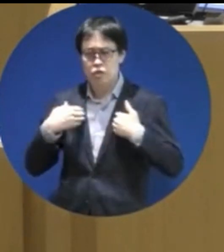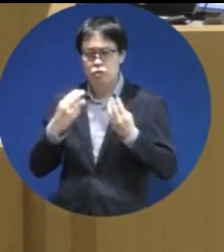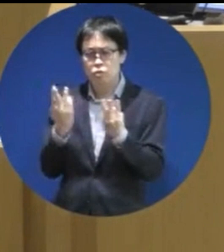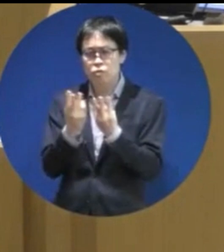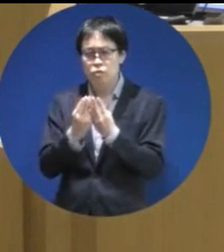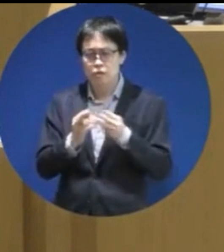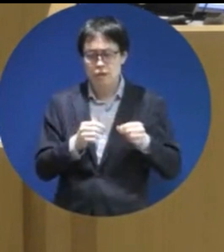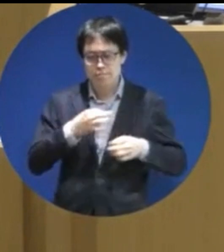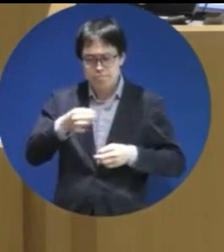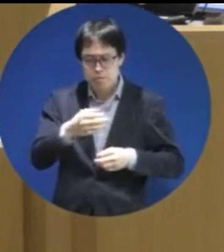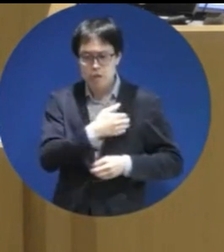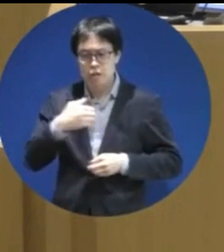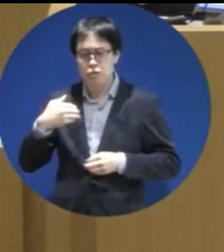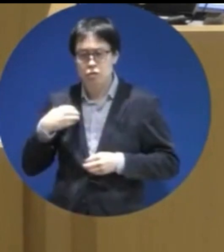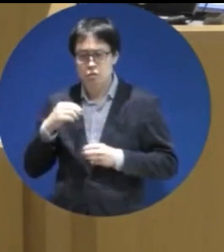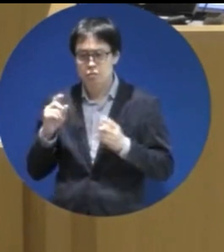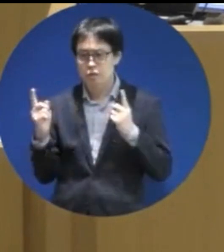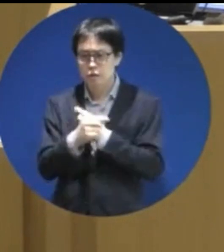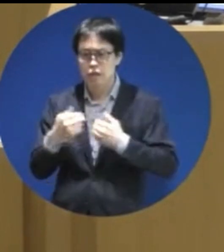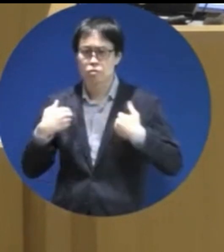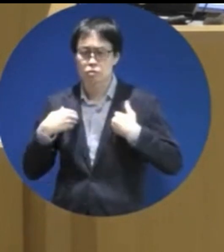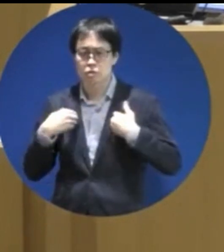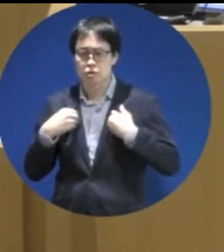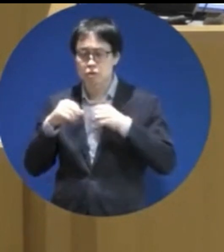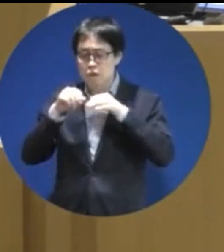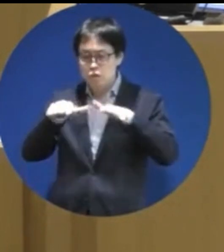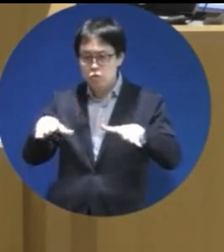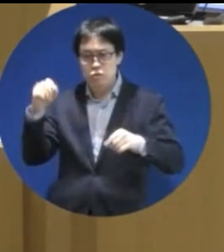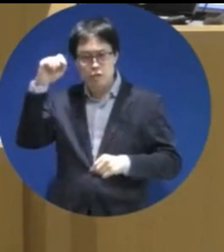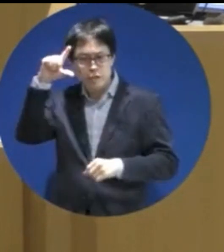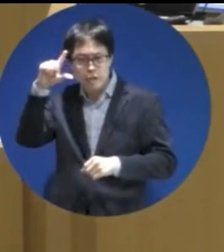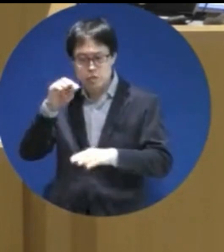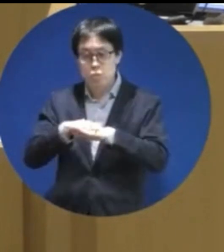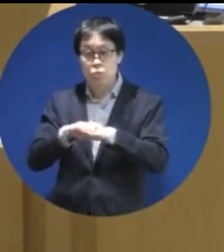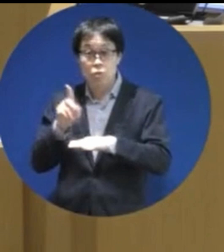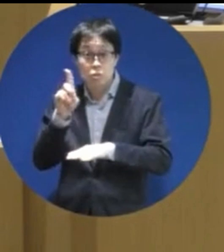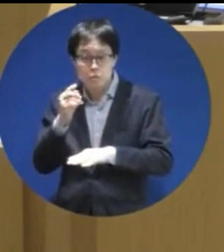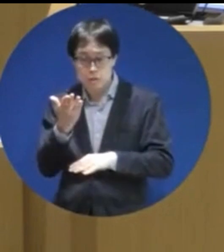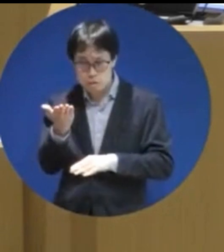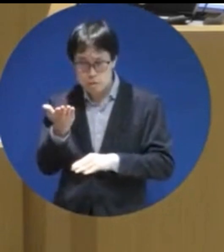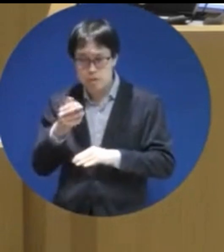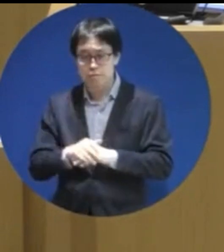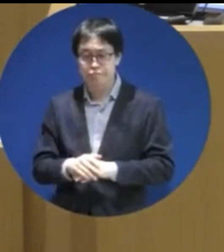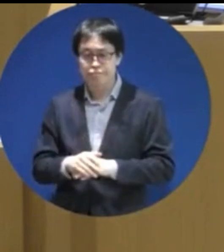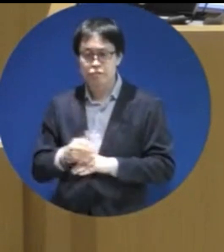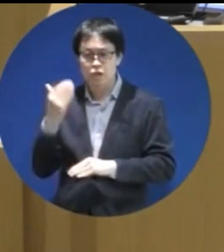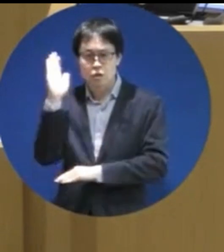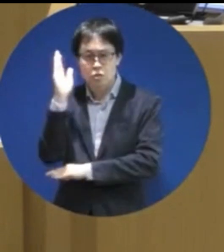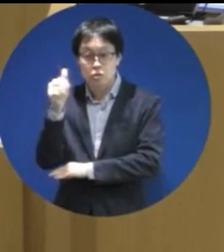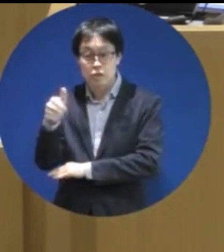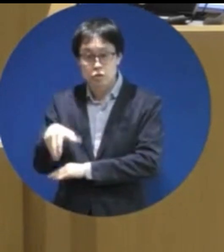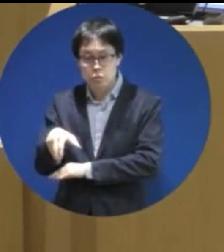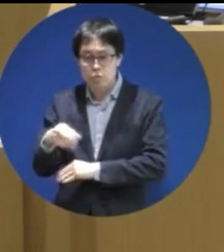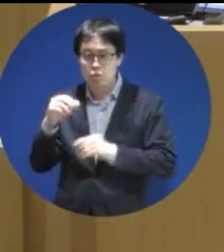きです。区長の所見を伺います。またその周知や啓発などはどのようにお考えでしょうか。区役所のホームページを中